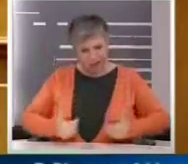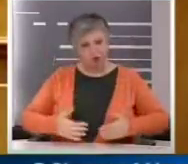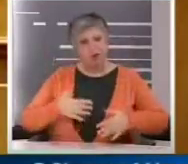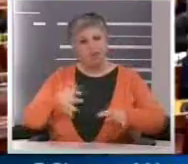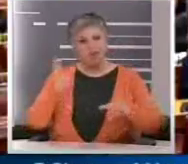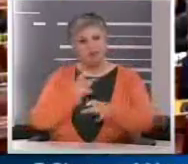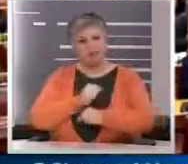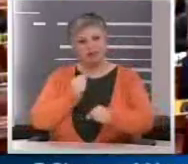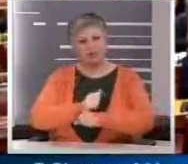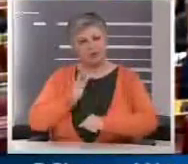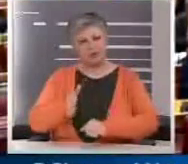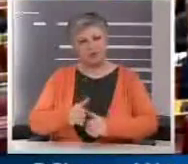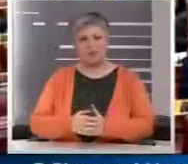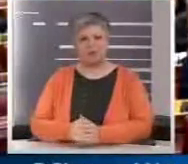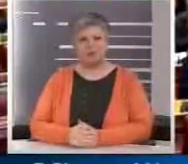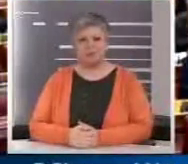πούμε.